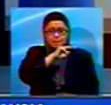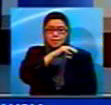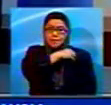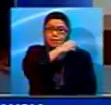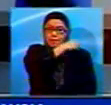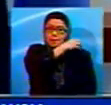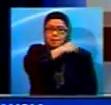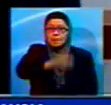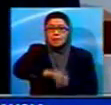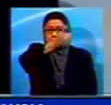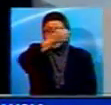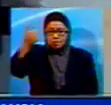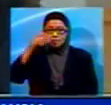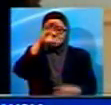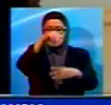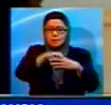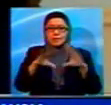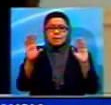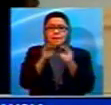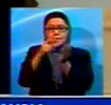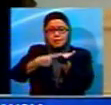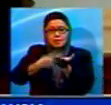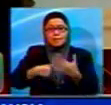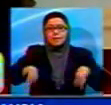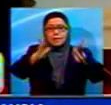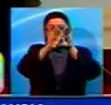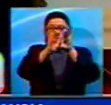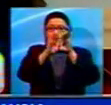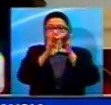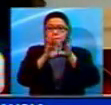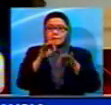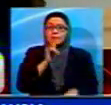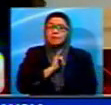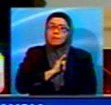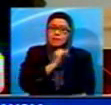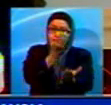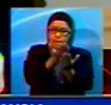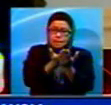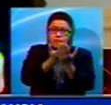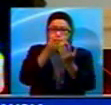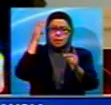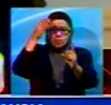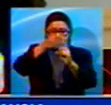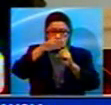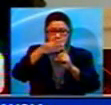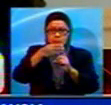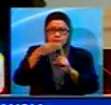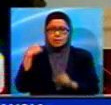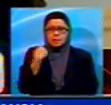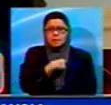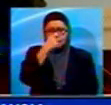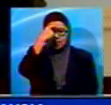menyertai perbincangan penting itu di mana juga saya telah pun menyarankan tujuan kita untuk